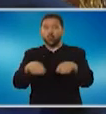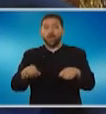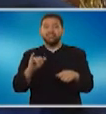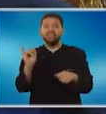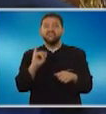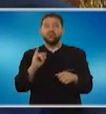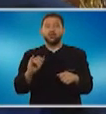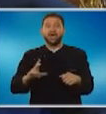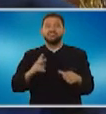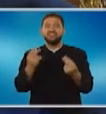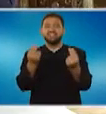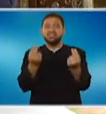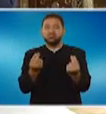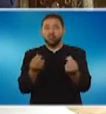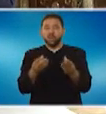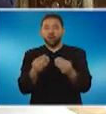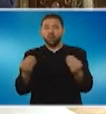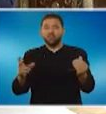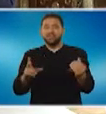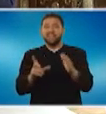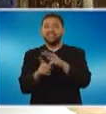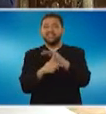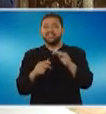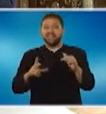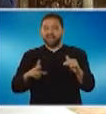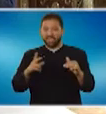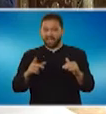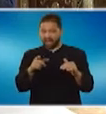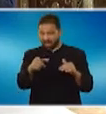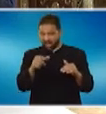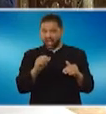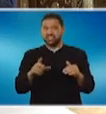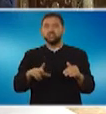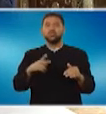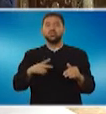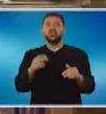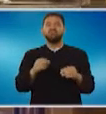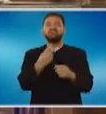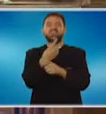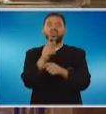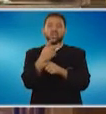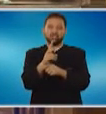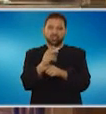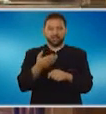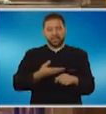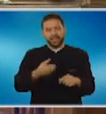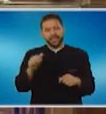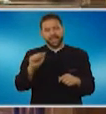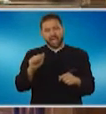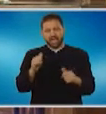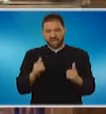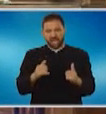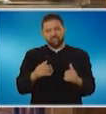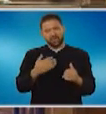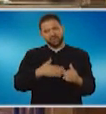decât în măsura în care ești pregătit să o faci. Îmi permit să amintesc aici butada unui filozof român contemporan